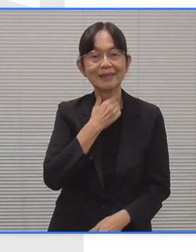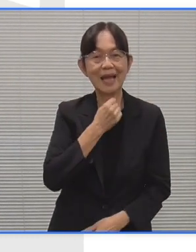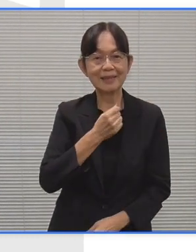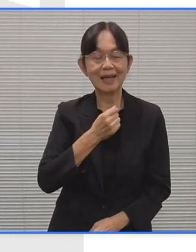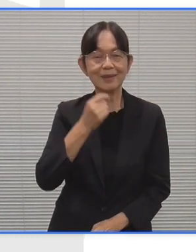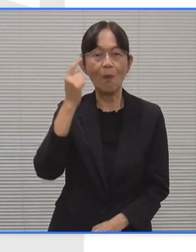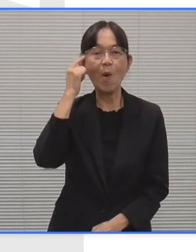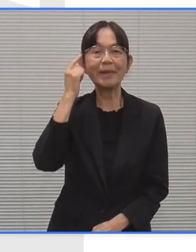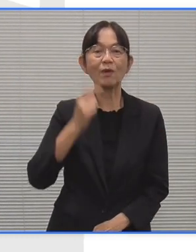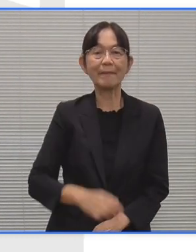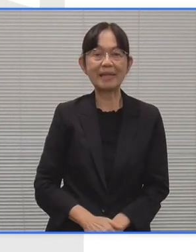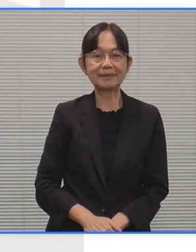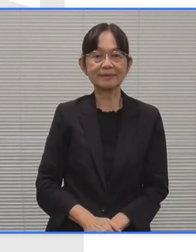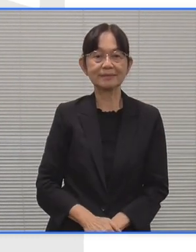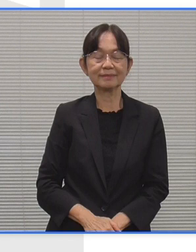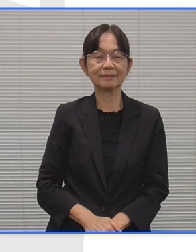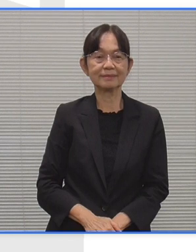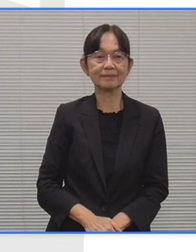に思います。